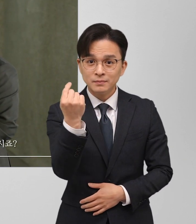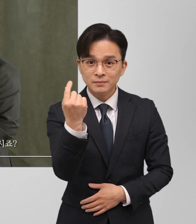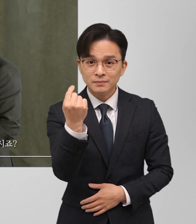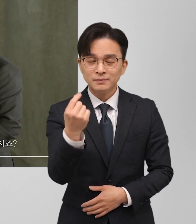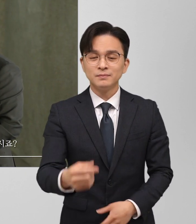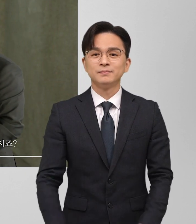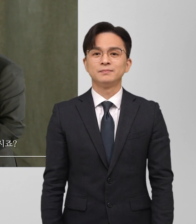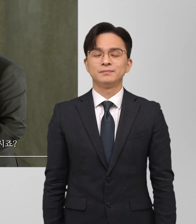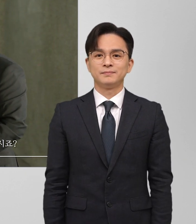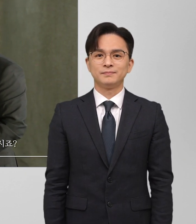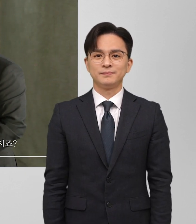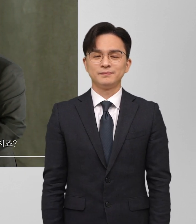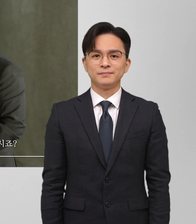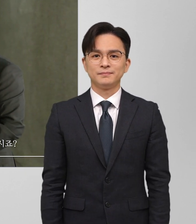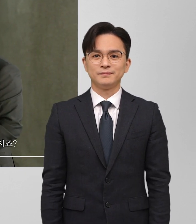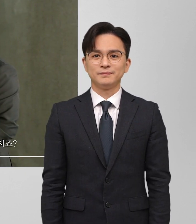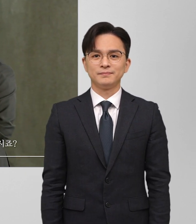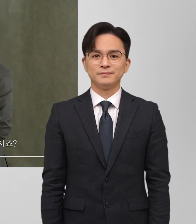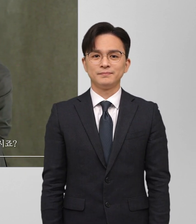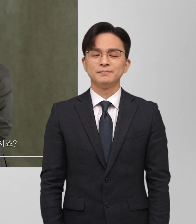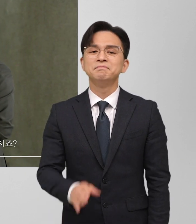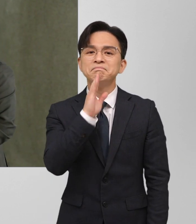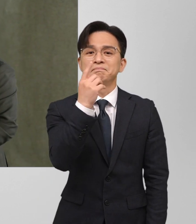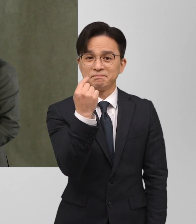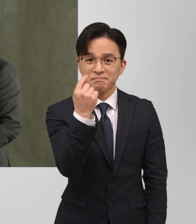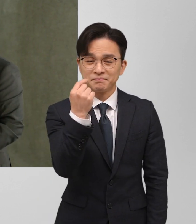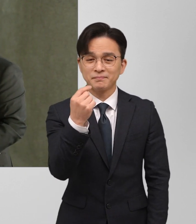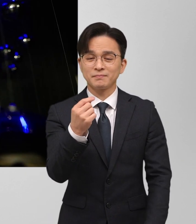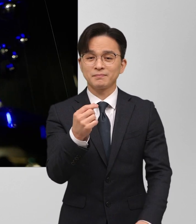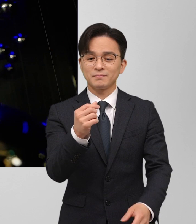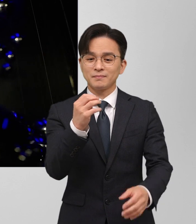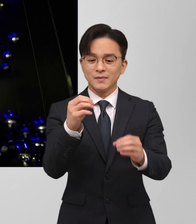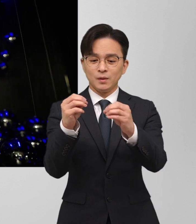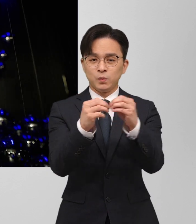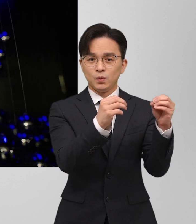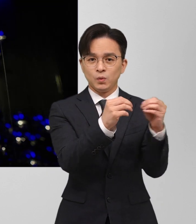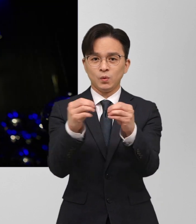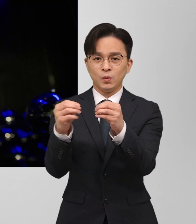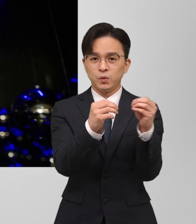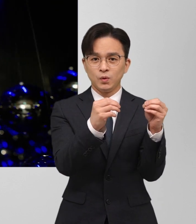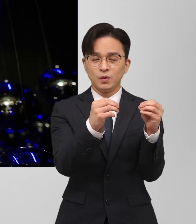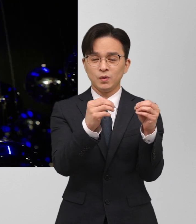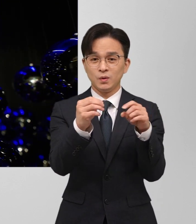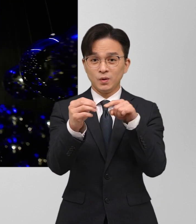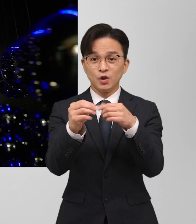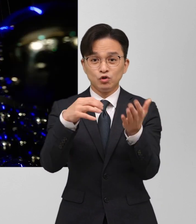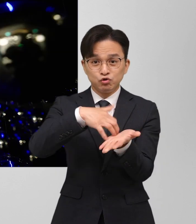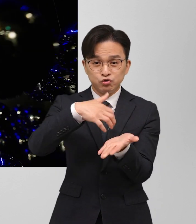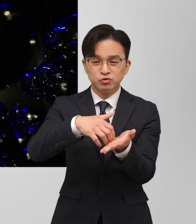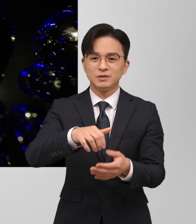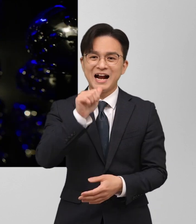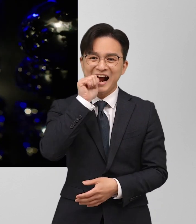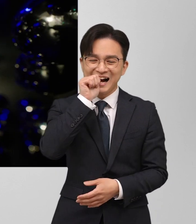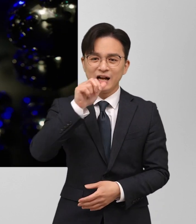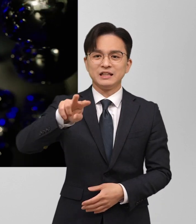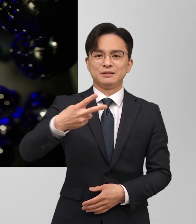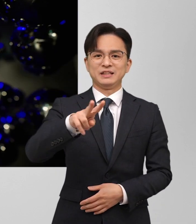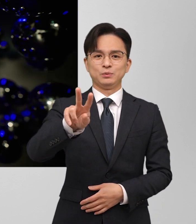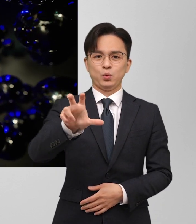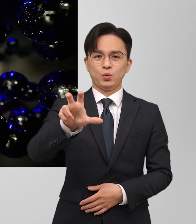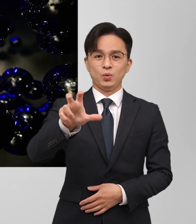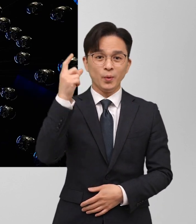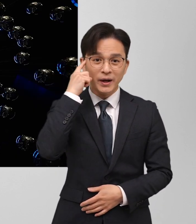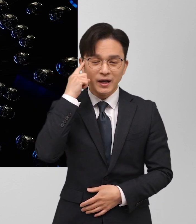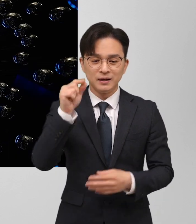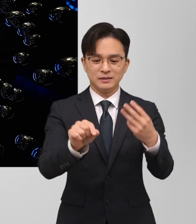그렇게 바뀌었다라는 걸 형성하고 있다 이 말씀이시죠? 네, 맞습니다. 그리고 아울러서 여기에 사용된 볼이 225개 정도 되는데요.